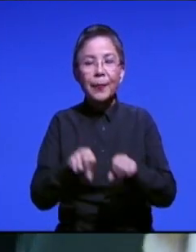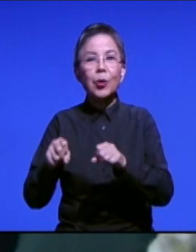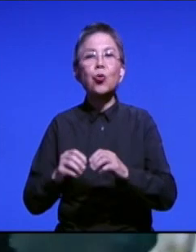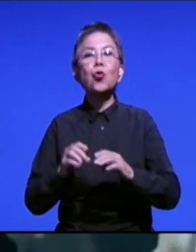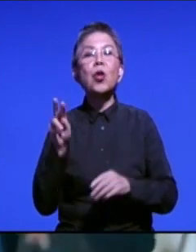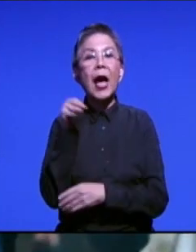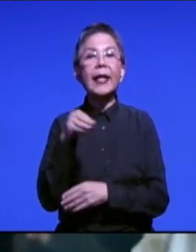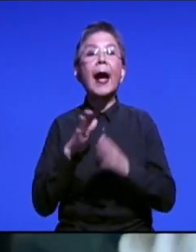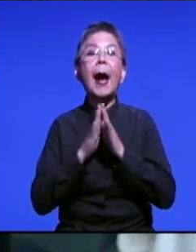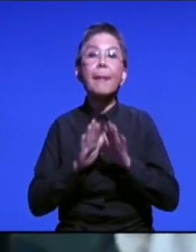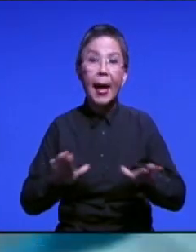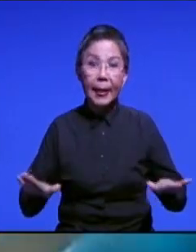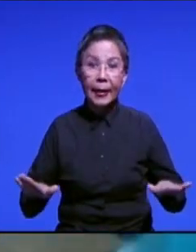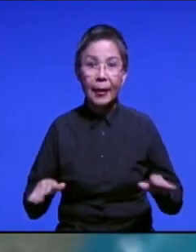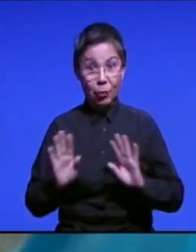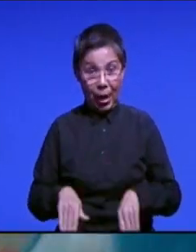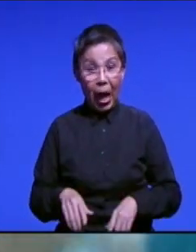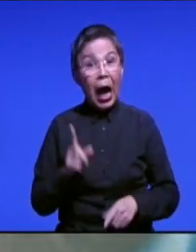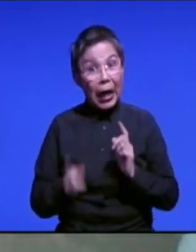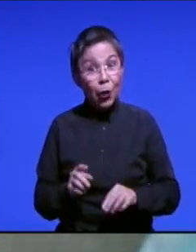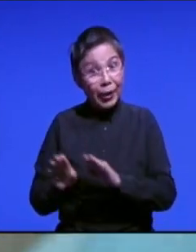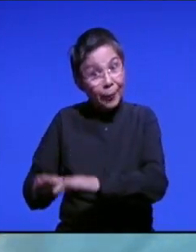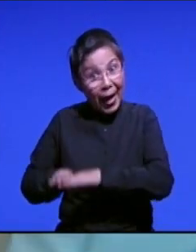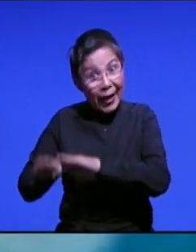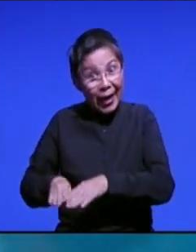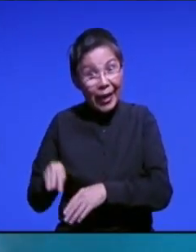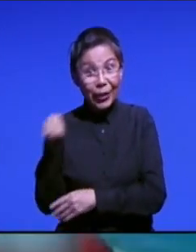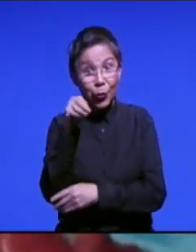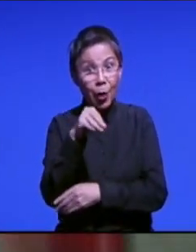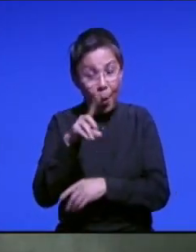Bahkan bila dikembangkan dengan baik, budidaya ular bisa menjadi celah bisnis yang menguntungkan.